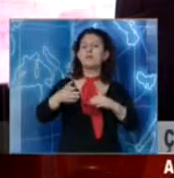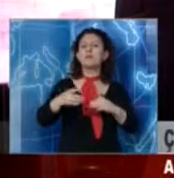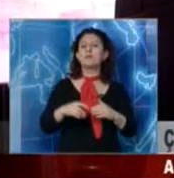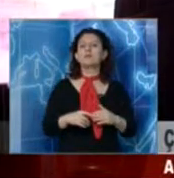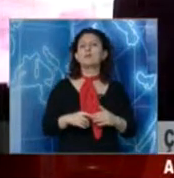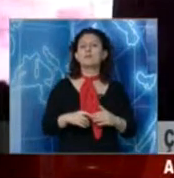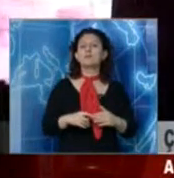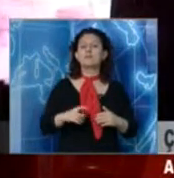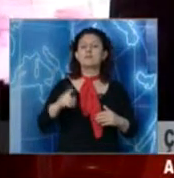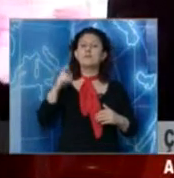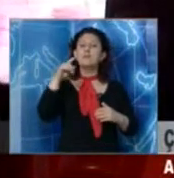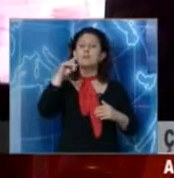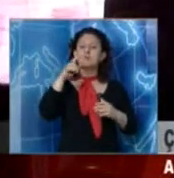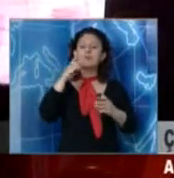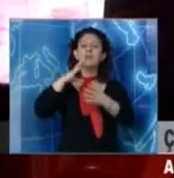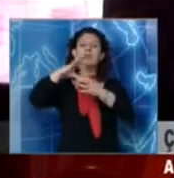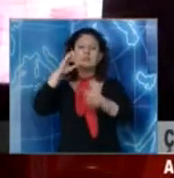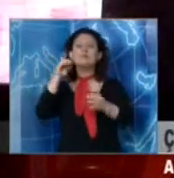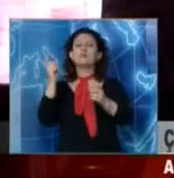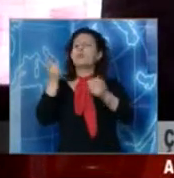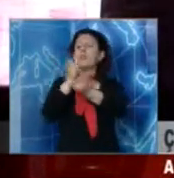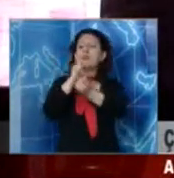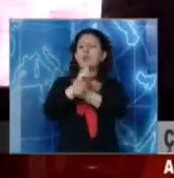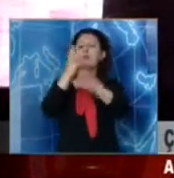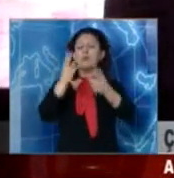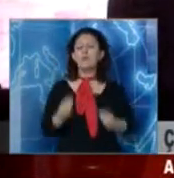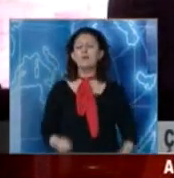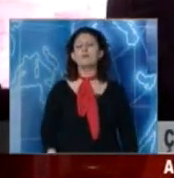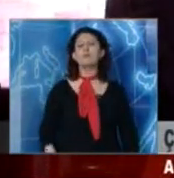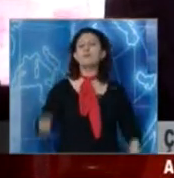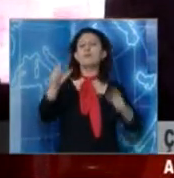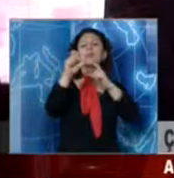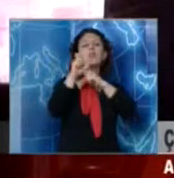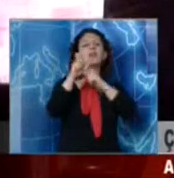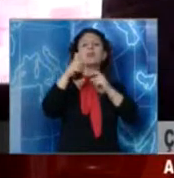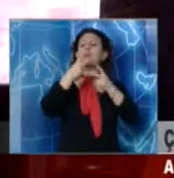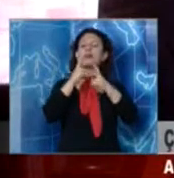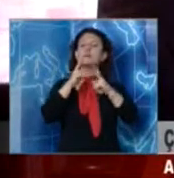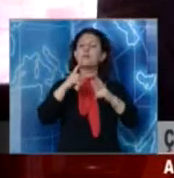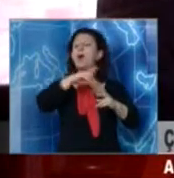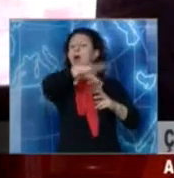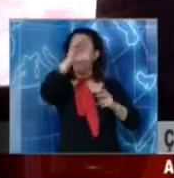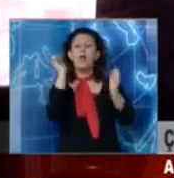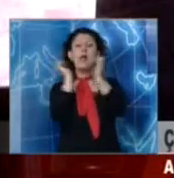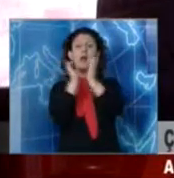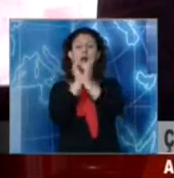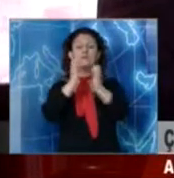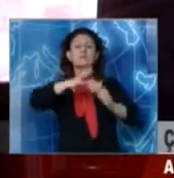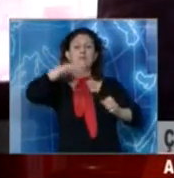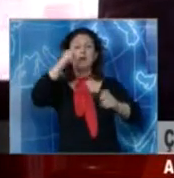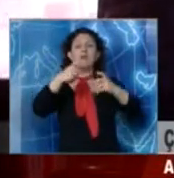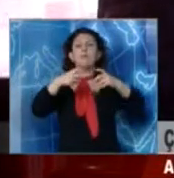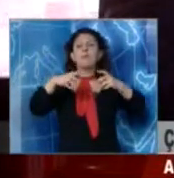sonra 2004 yılında çıkan pilot yasayla değişiklik oldu. Çeker, açıklamasında her aile sağlık merkezine bir